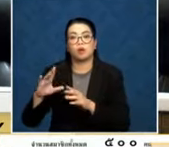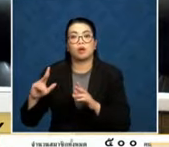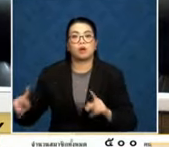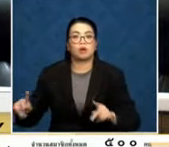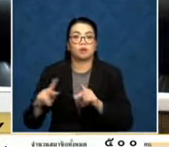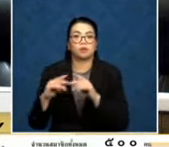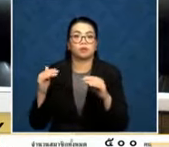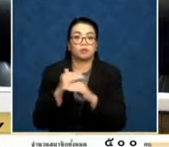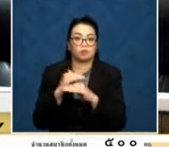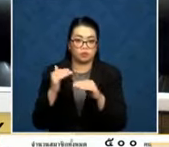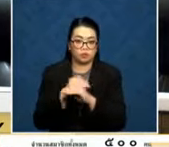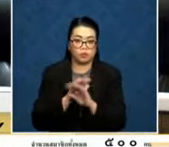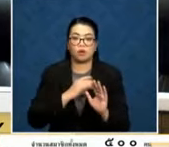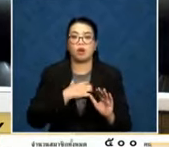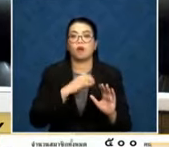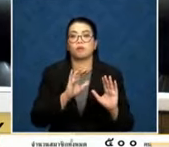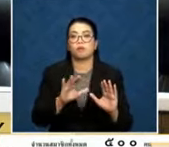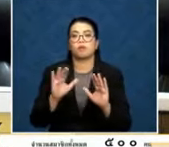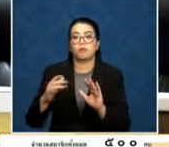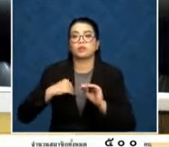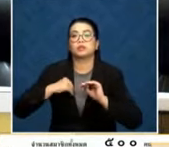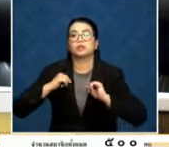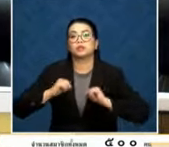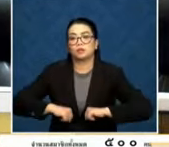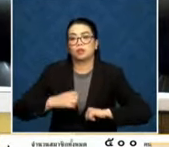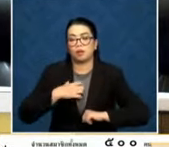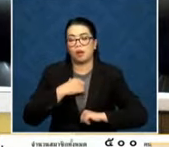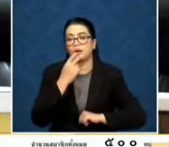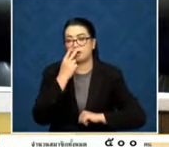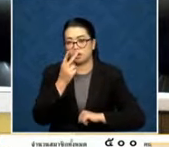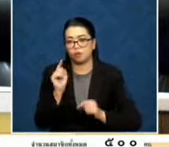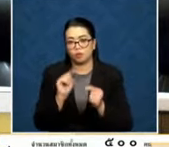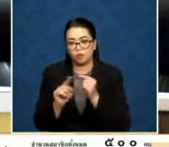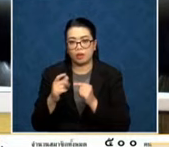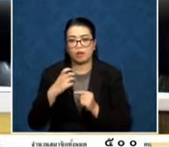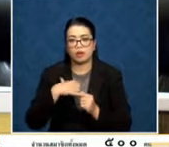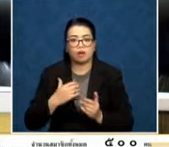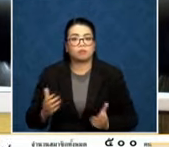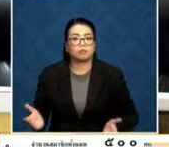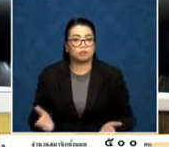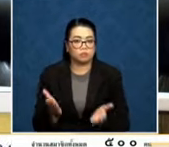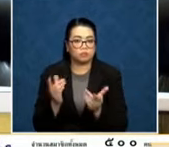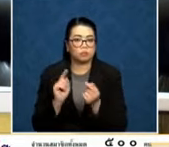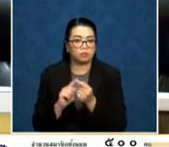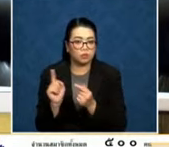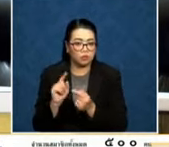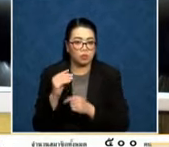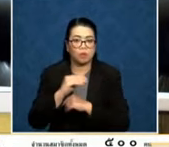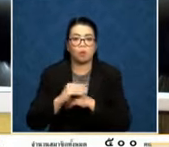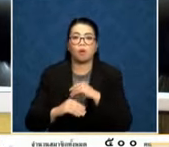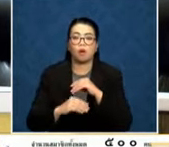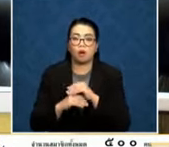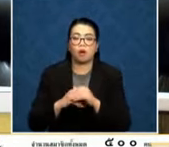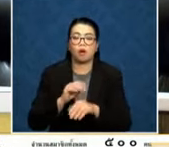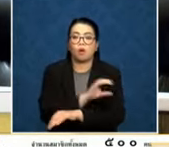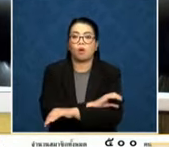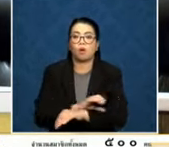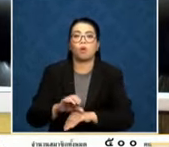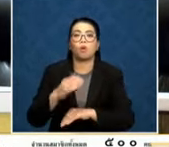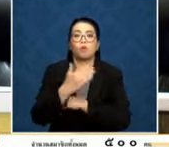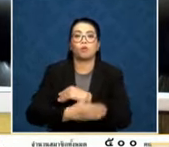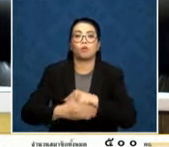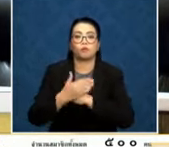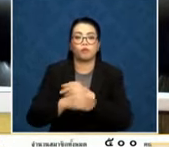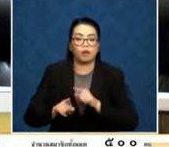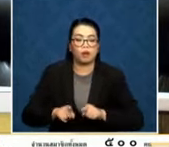คมนาคมสิ่งหนึ่งที่ผมยังยืนยันและก็อยากเห็นให้มีการผลักดันในเรื่องของโครงการรถไฟรางคู่นะ